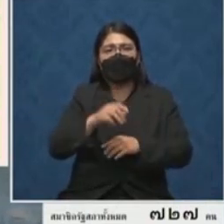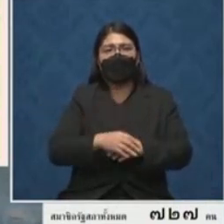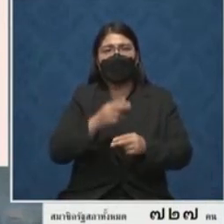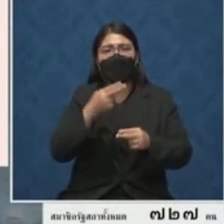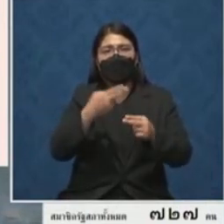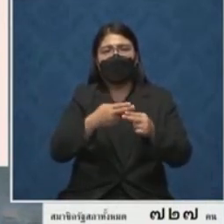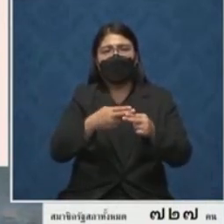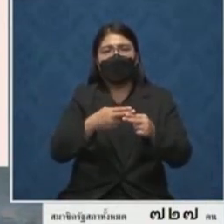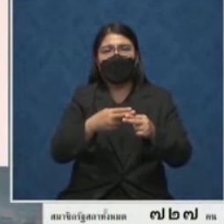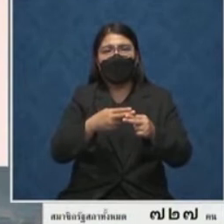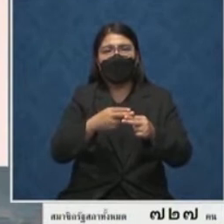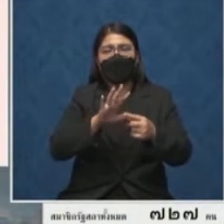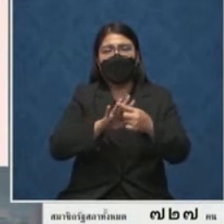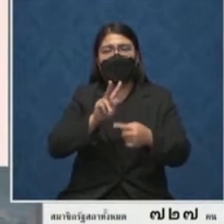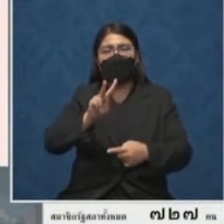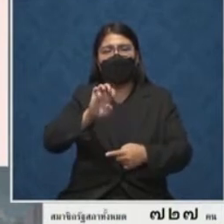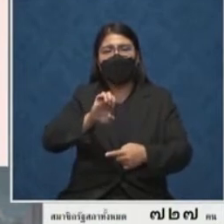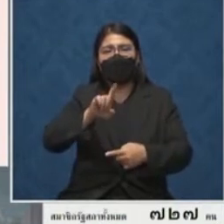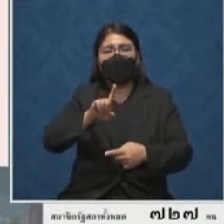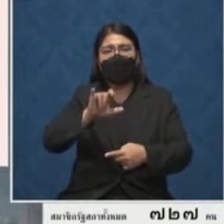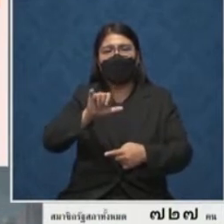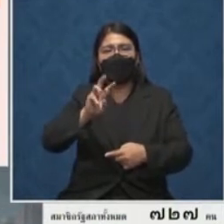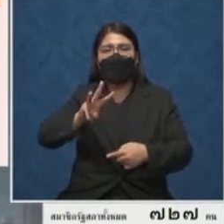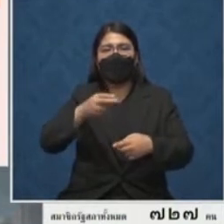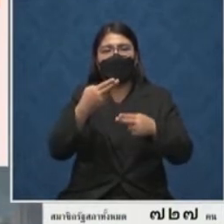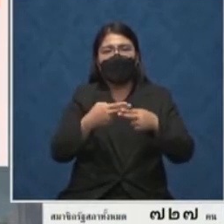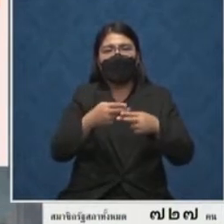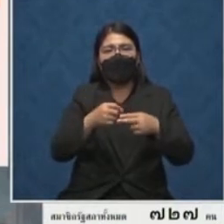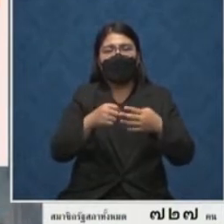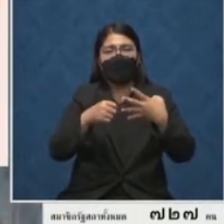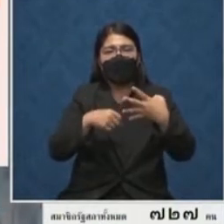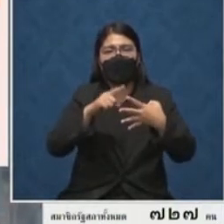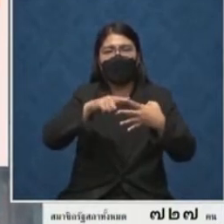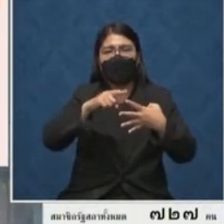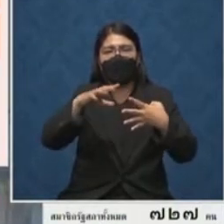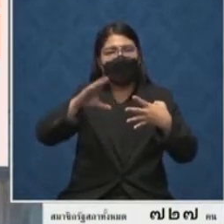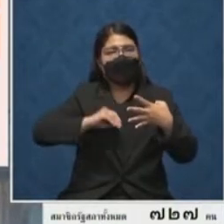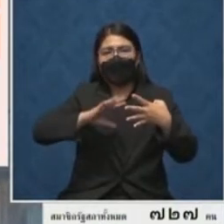ร 1ไม่รับหลักการ2ไม่รับหลักการ